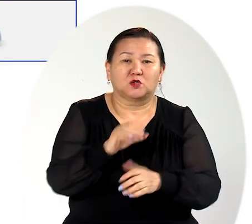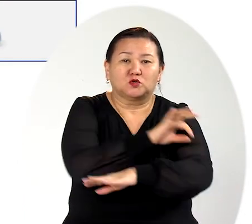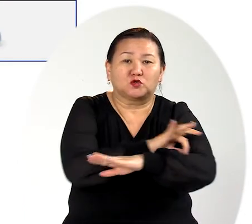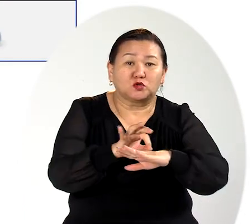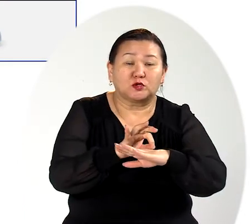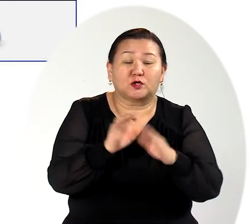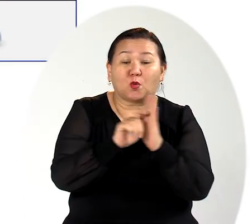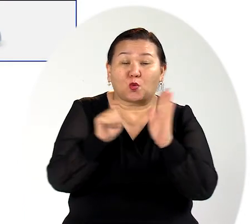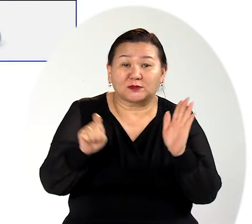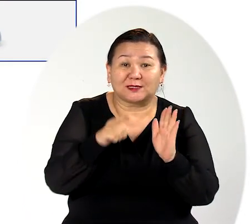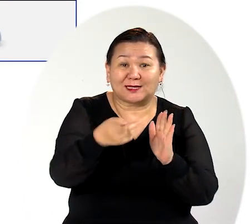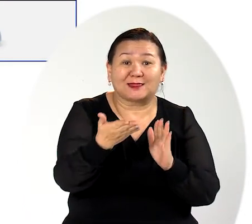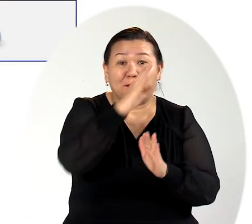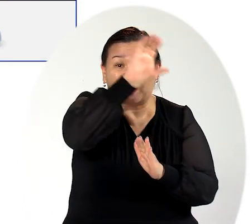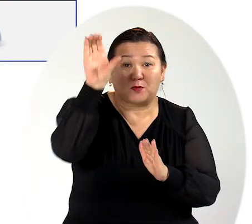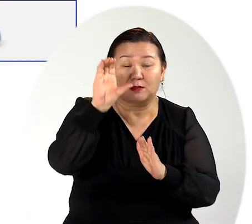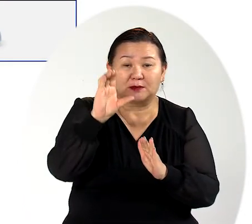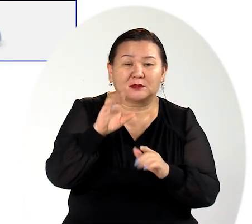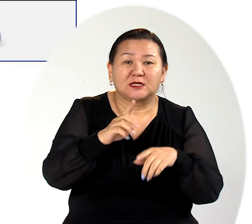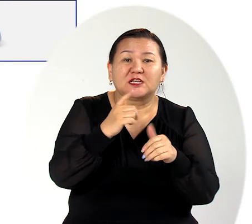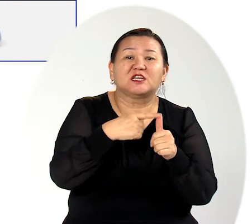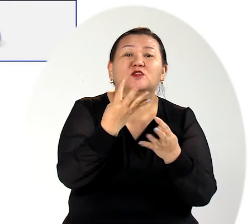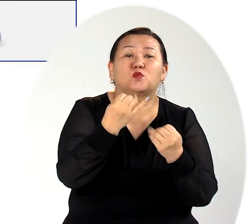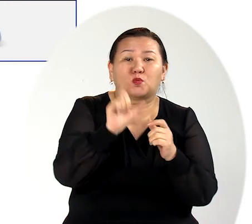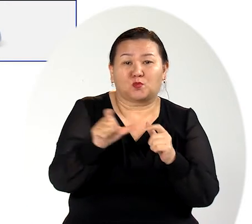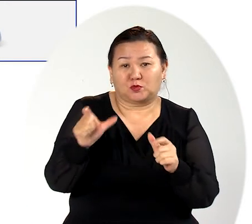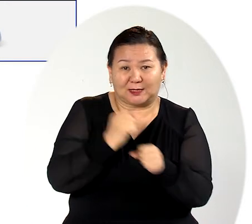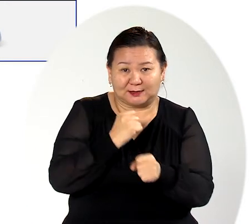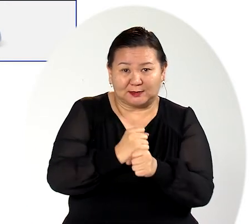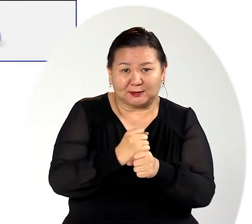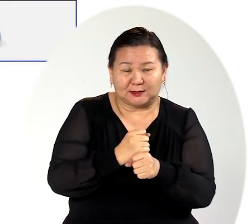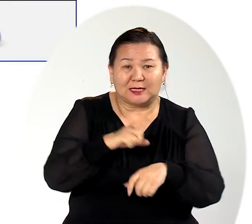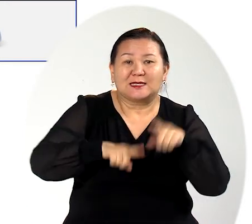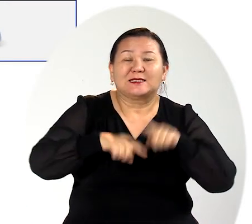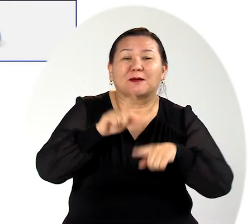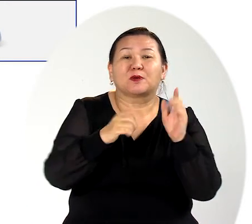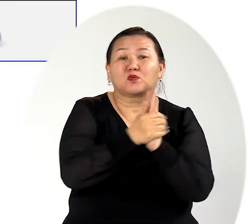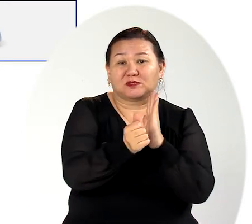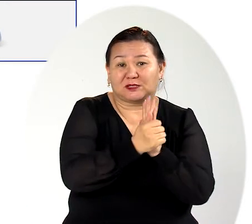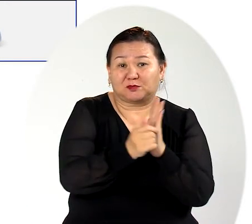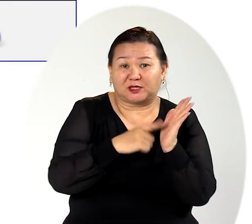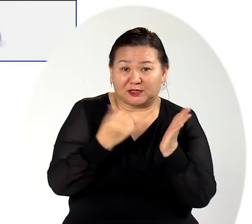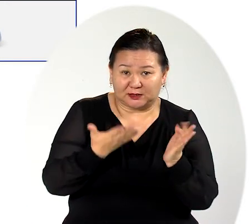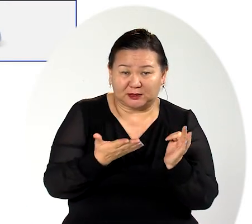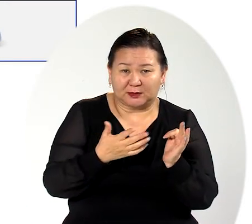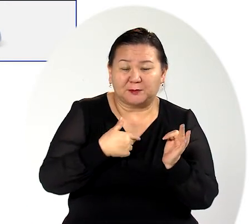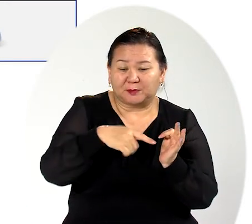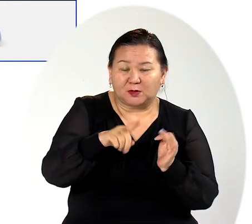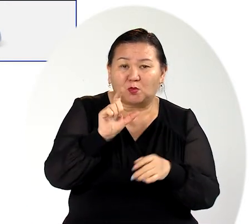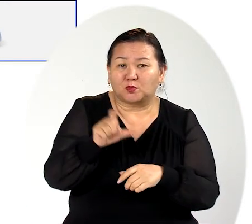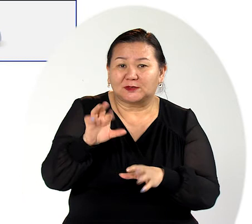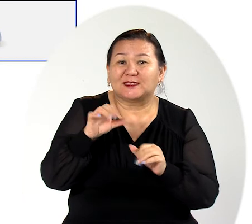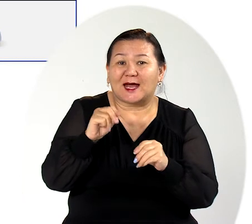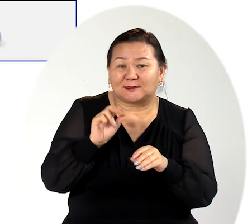төслийн хугацаанд таана байгуулгын бүтц ямар байх юм, хэдэн хүн ажиллах юм, тэр хүмүүстэй ямар ур чадвар шаардлагатай, тухайн хүмүүстэй би